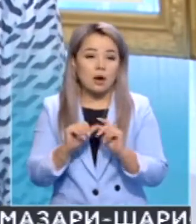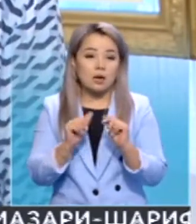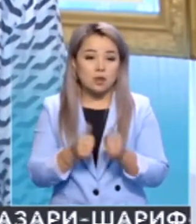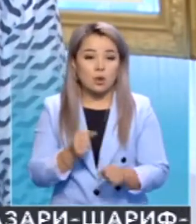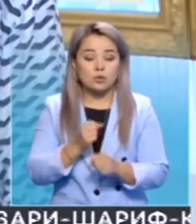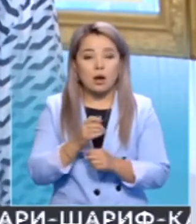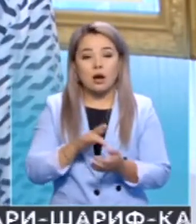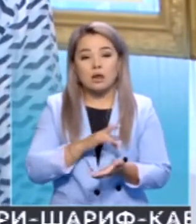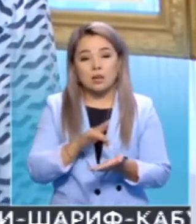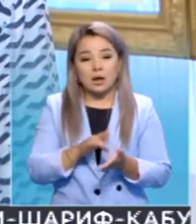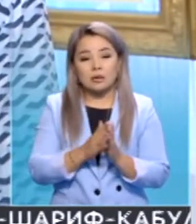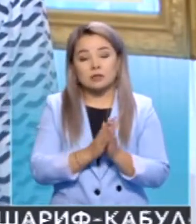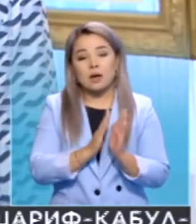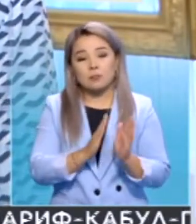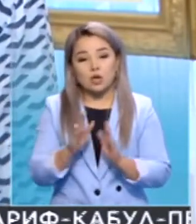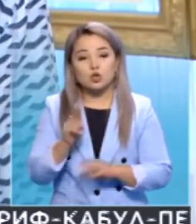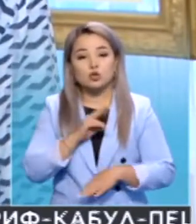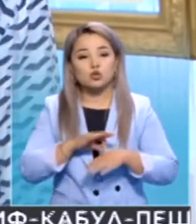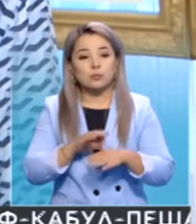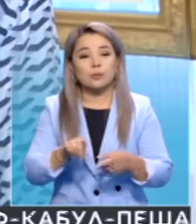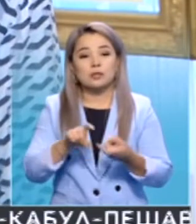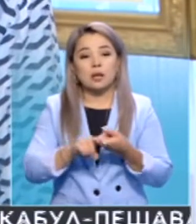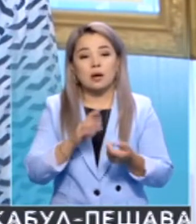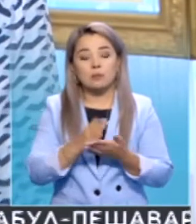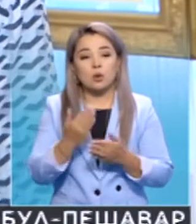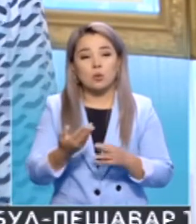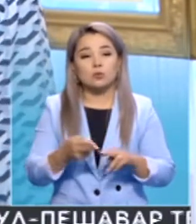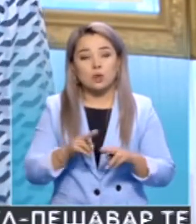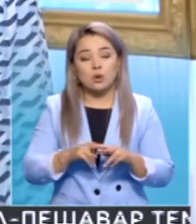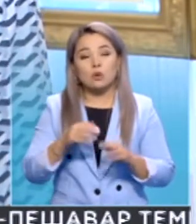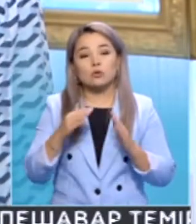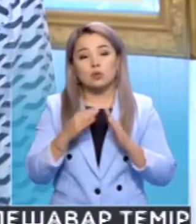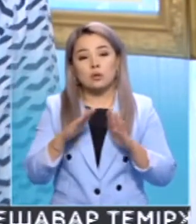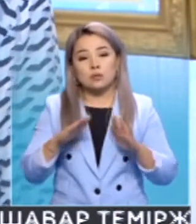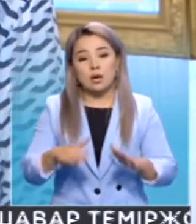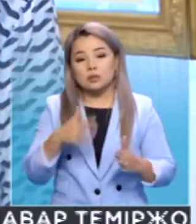біз қалалық кітапхана ретінде жұмыс істейміз. Бұл үй осы жылдары